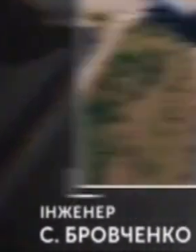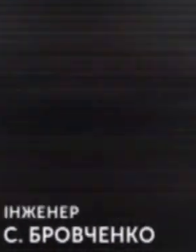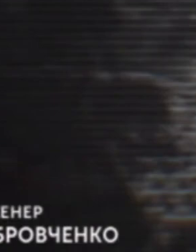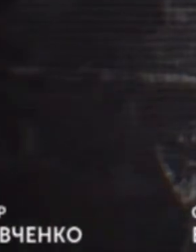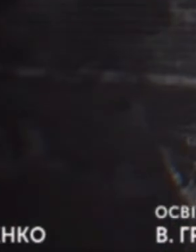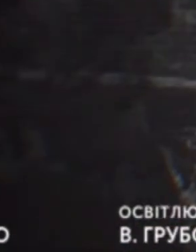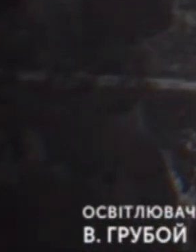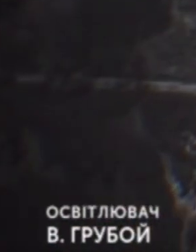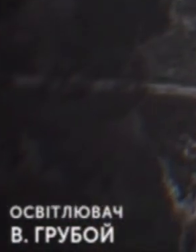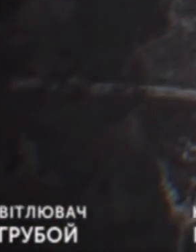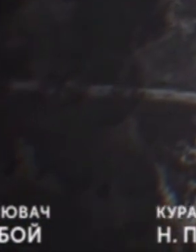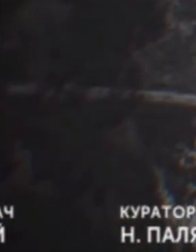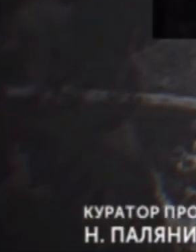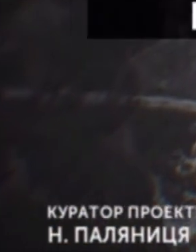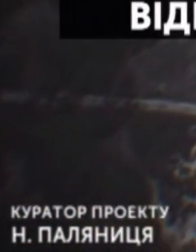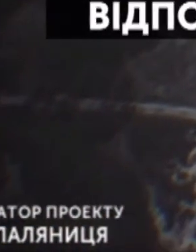Дякую!